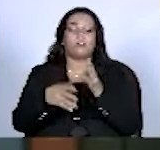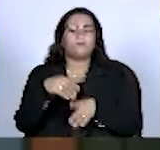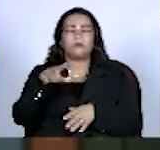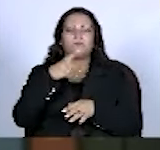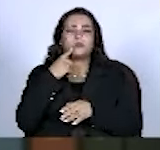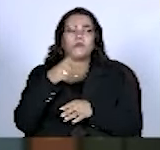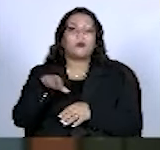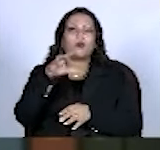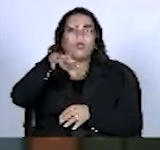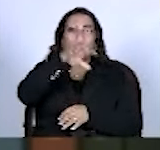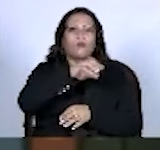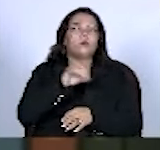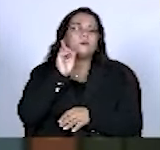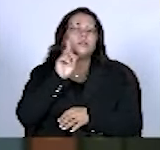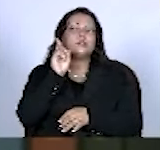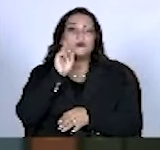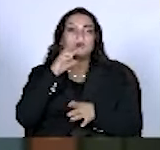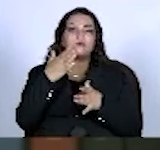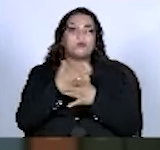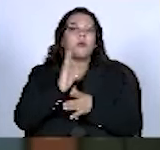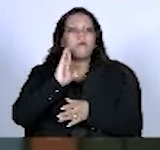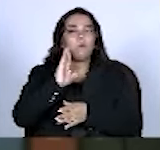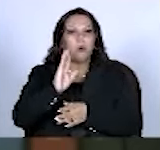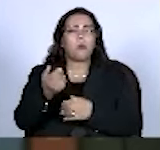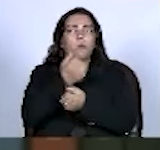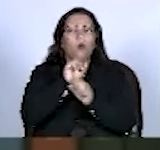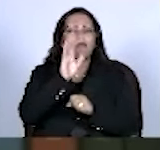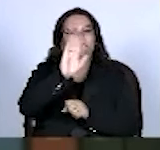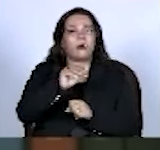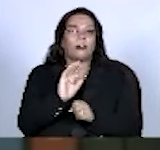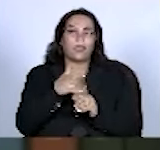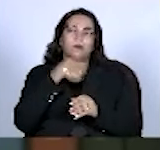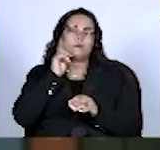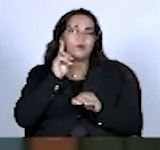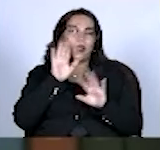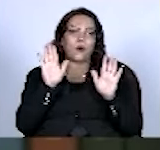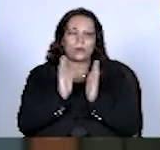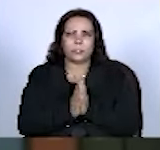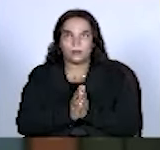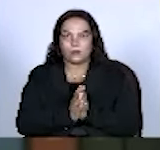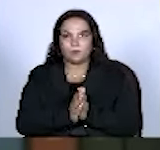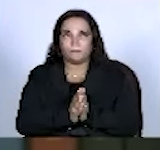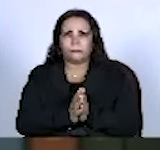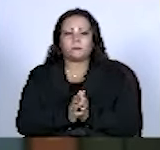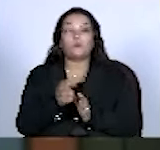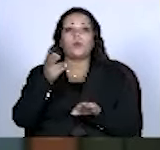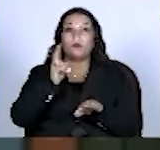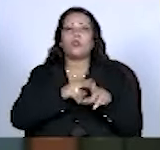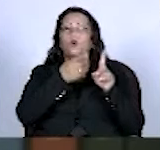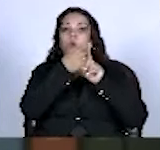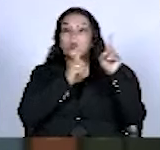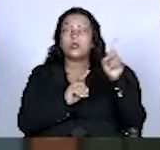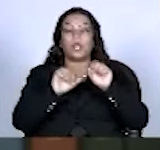عايزه الموضوع يتسع لانه قد يطلها ايضا بصوره او باخرى وزير